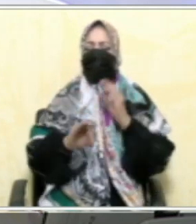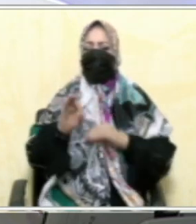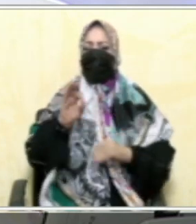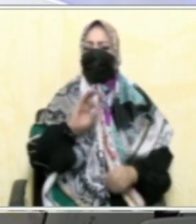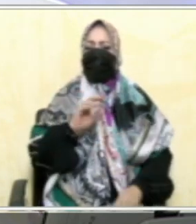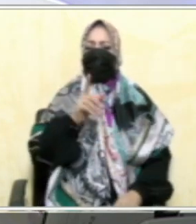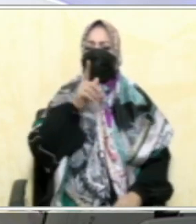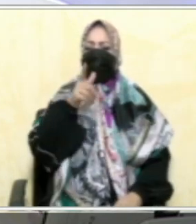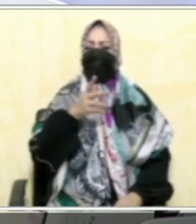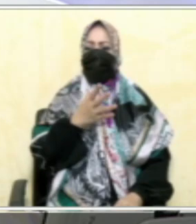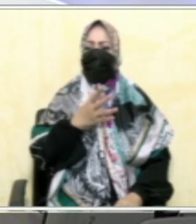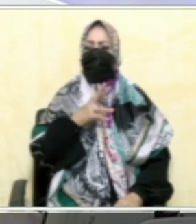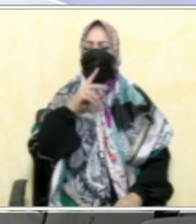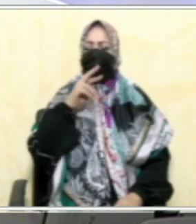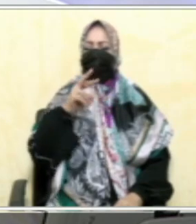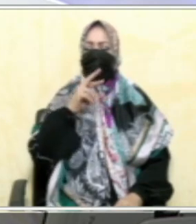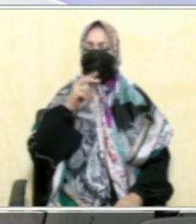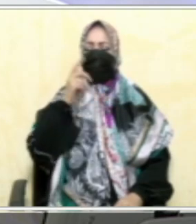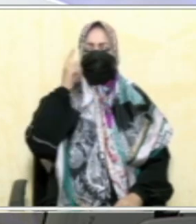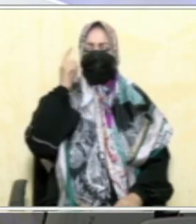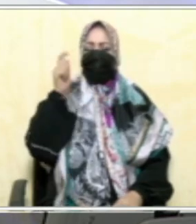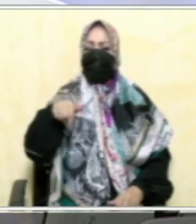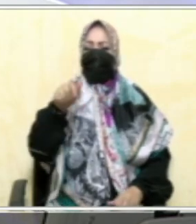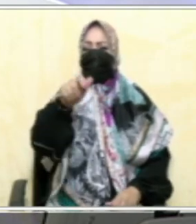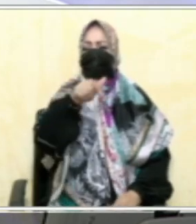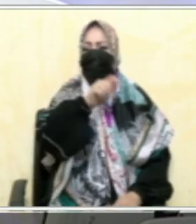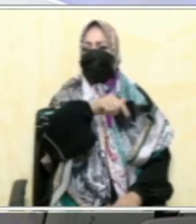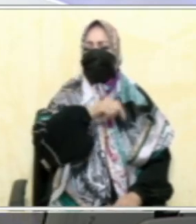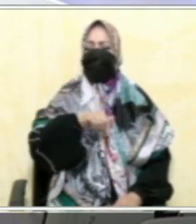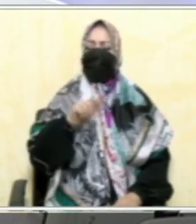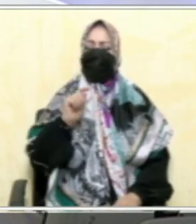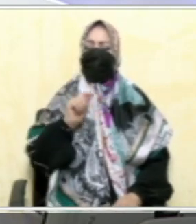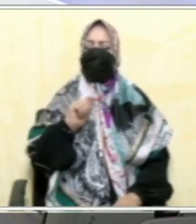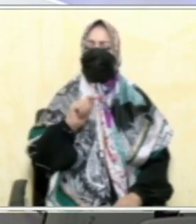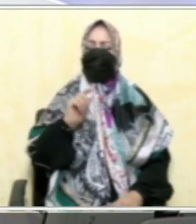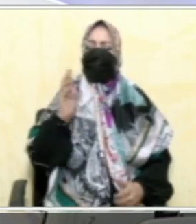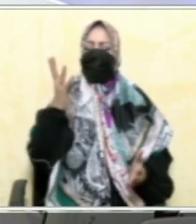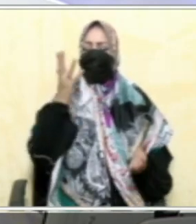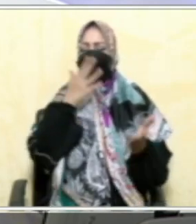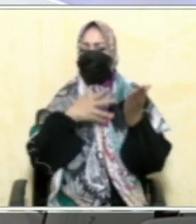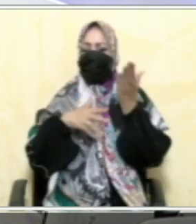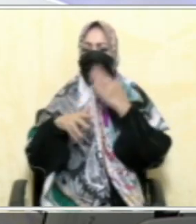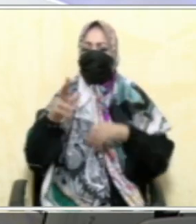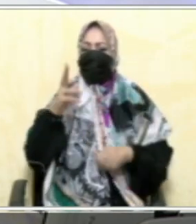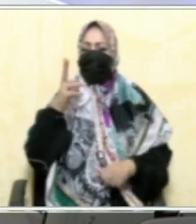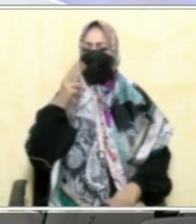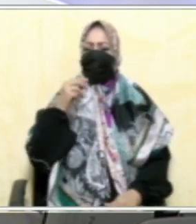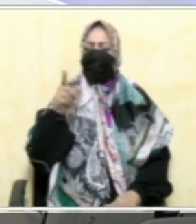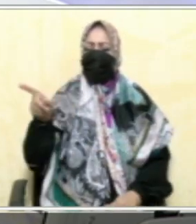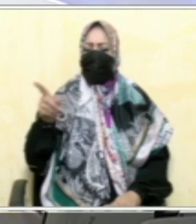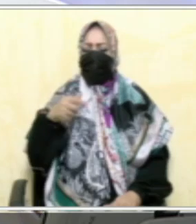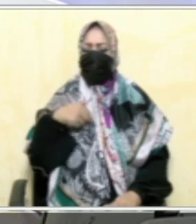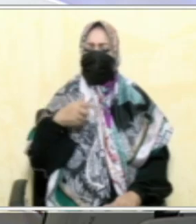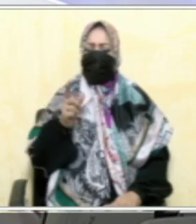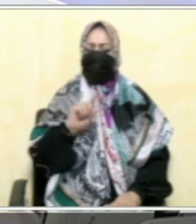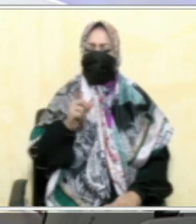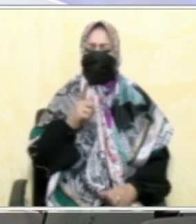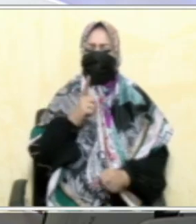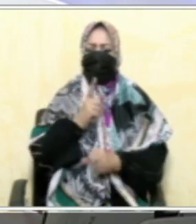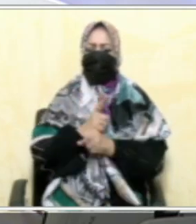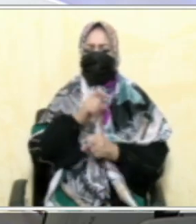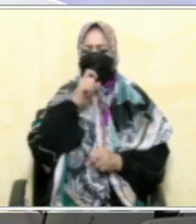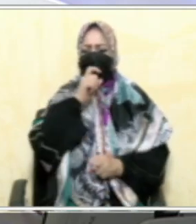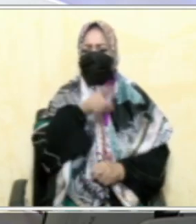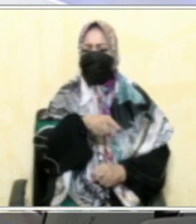الأمور لأولادهم في الصف الأول والثاني والثالث وكذا يقولك والله يعني حدي أني نمشي إلى